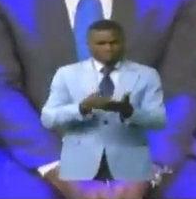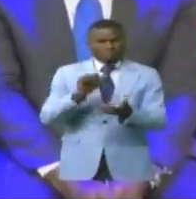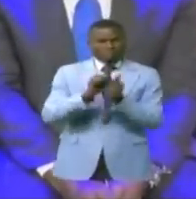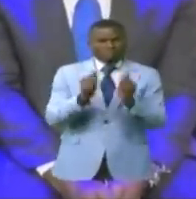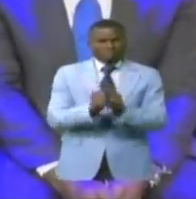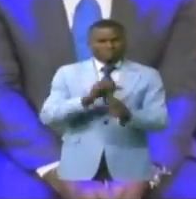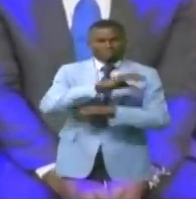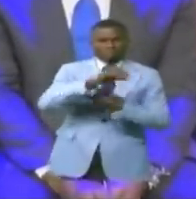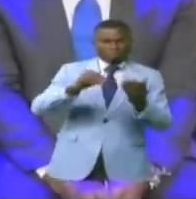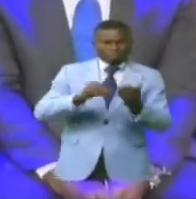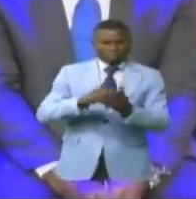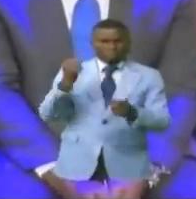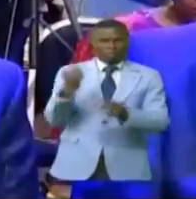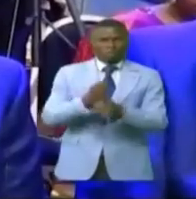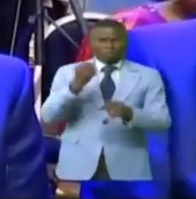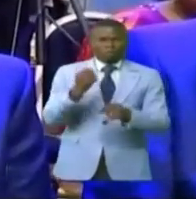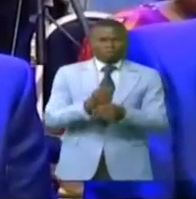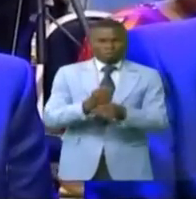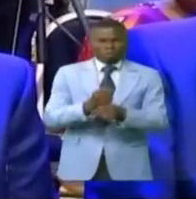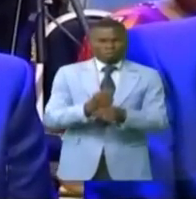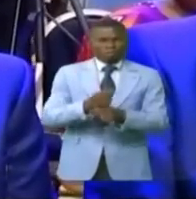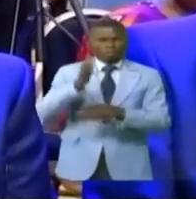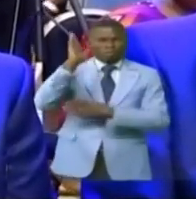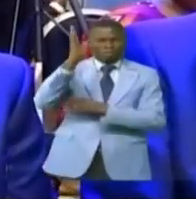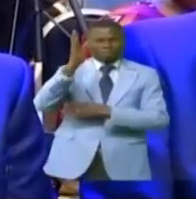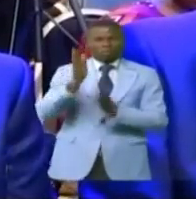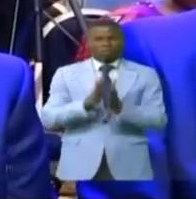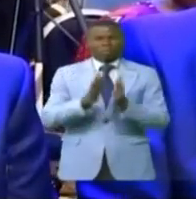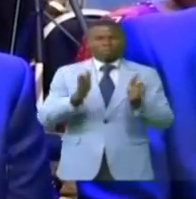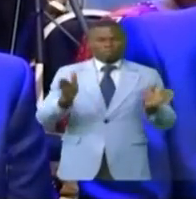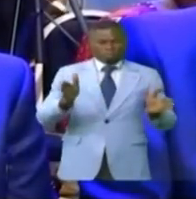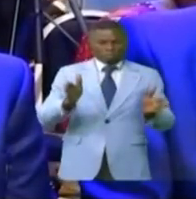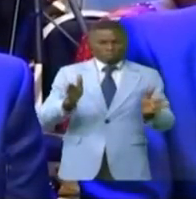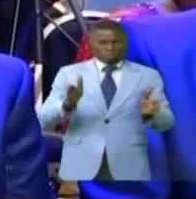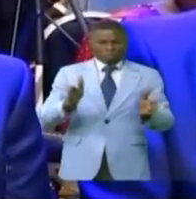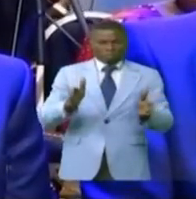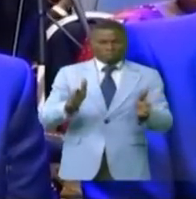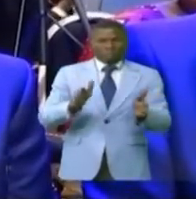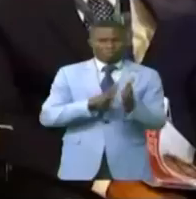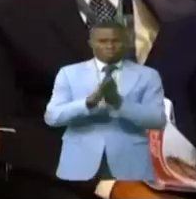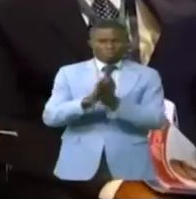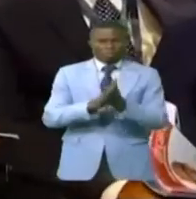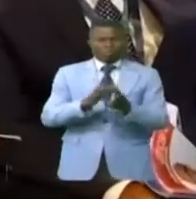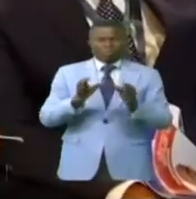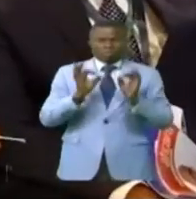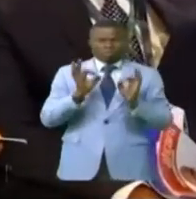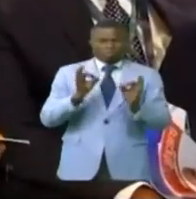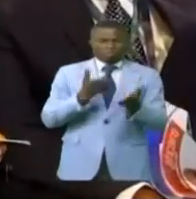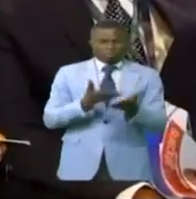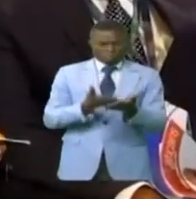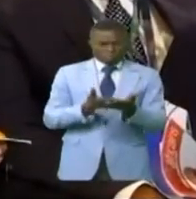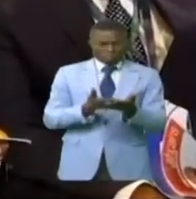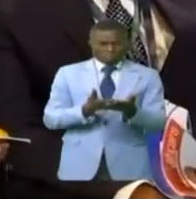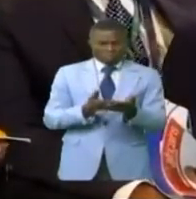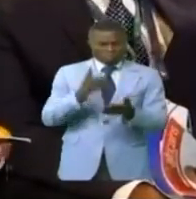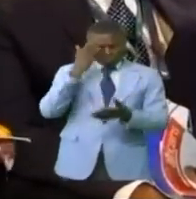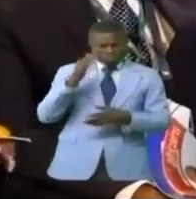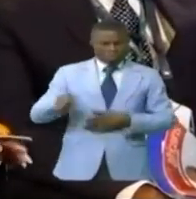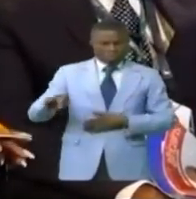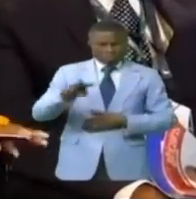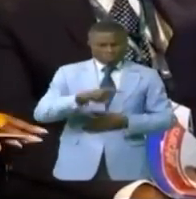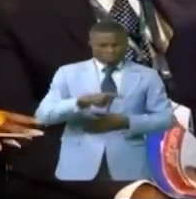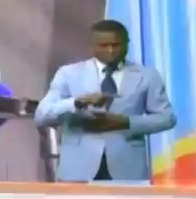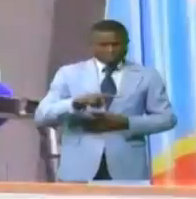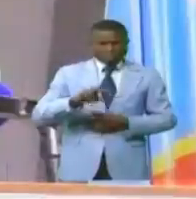au centre des travaux de cette Assemblée générale est plus que d'actualité. En effet,